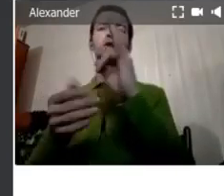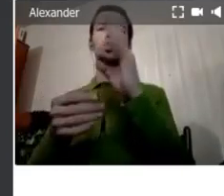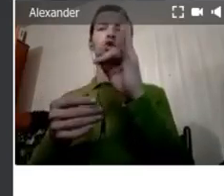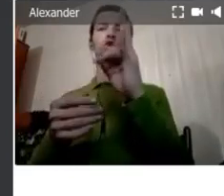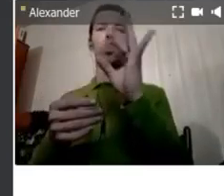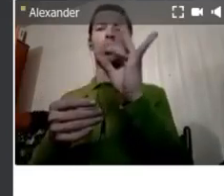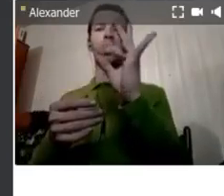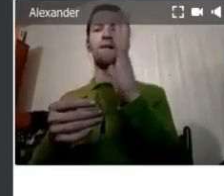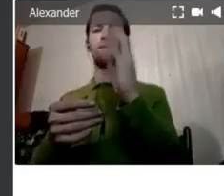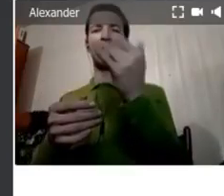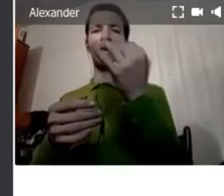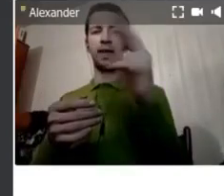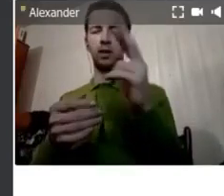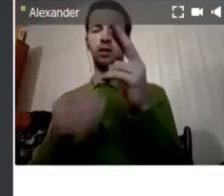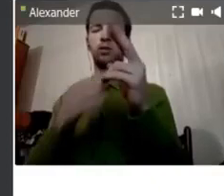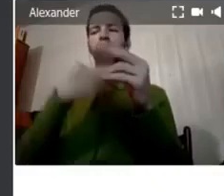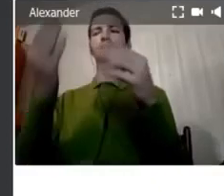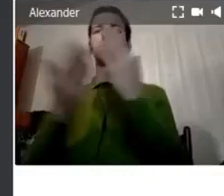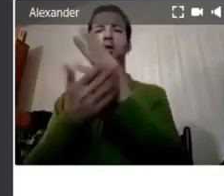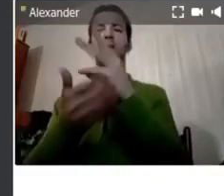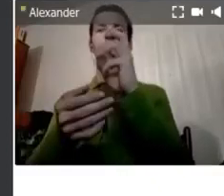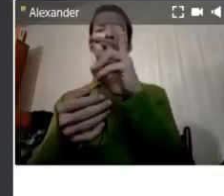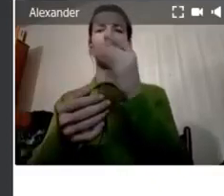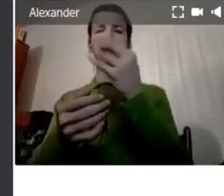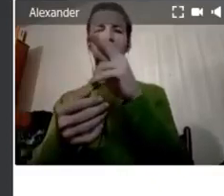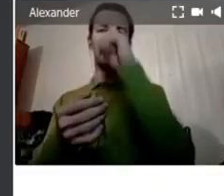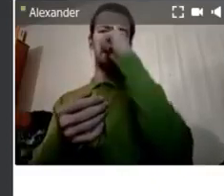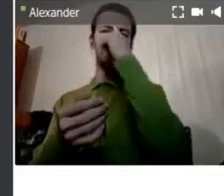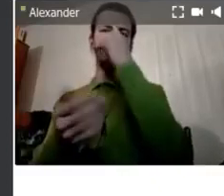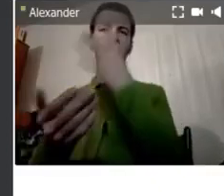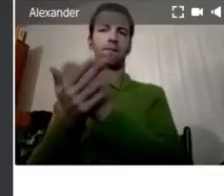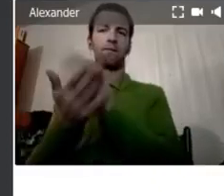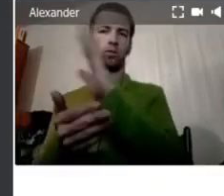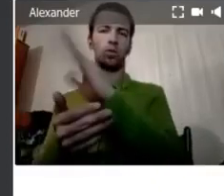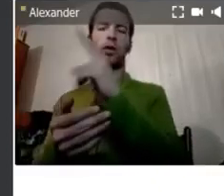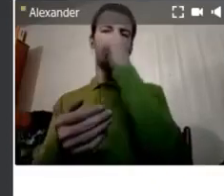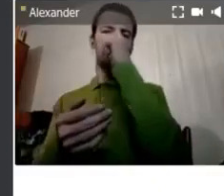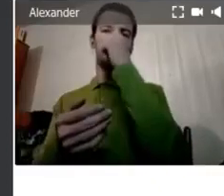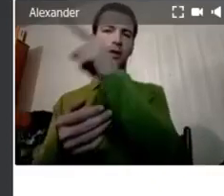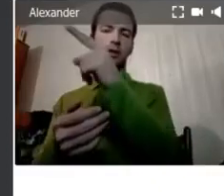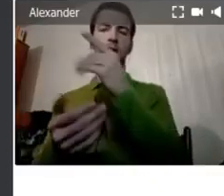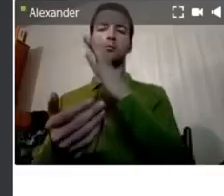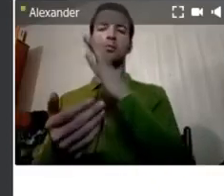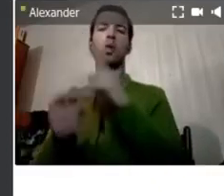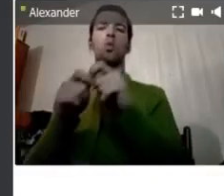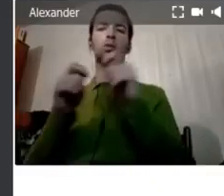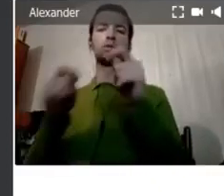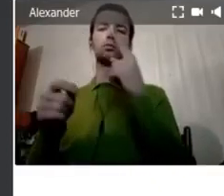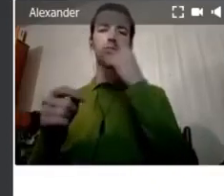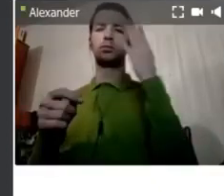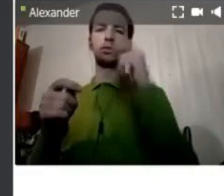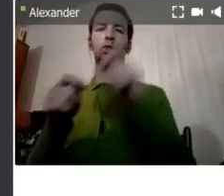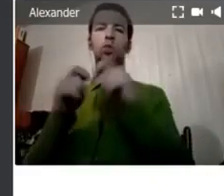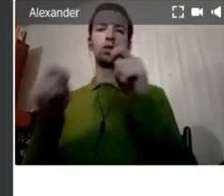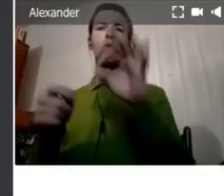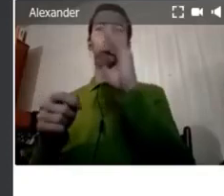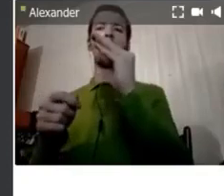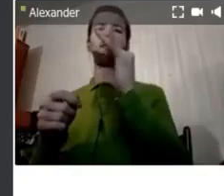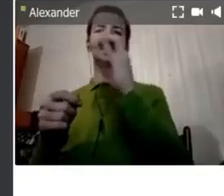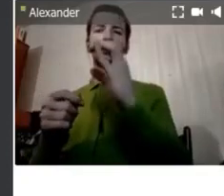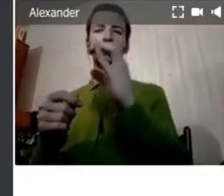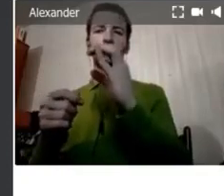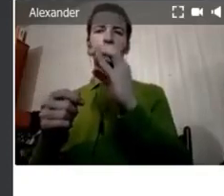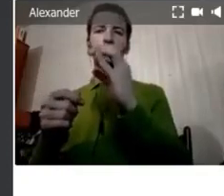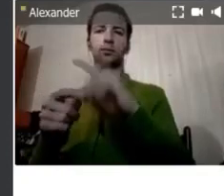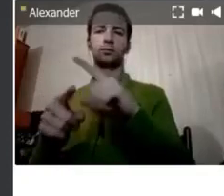очень много различных клиентов, причем людей, которые действительно очень авторитетные, там уже тысячи и